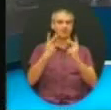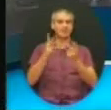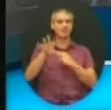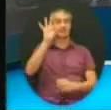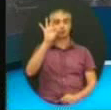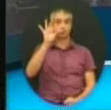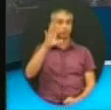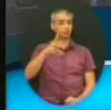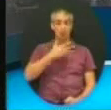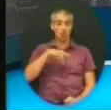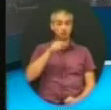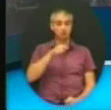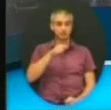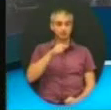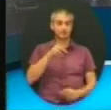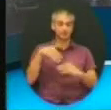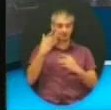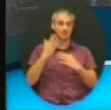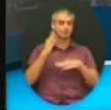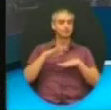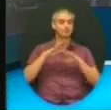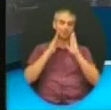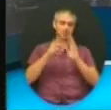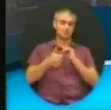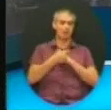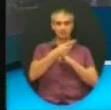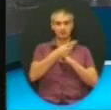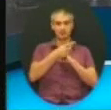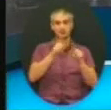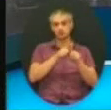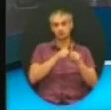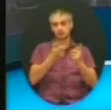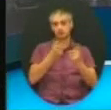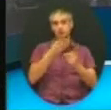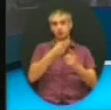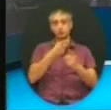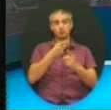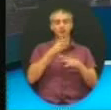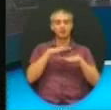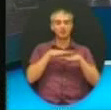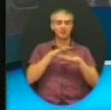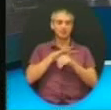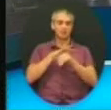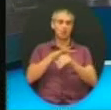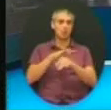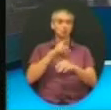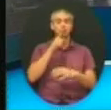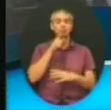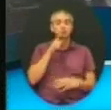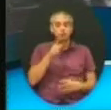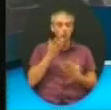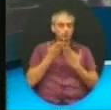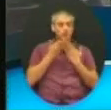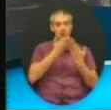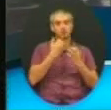איתור. מה שרוצים כאן, שיהיה משרת אמון למנכ״ל, וזאת על ידי כך שזה תפקיד ניהולי, שהוא בעצם